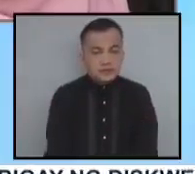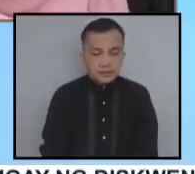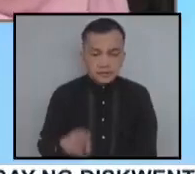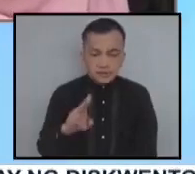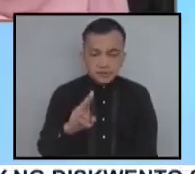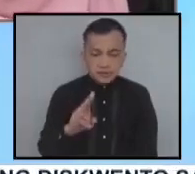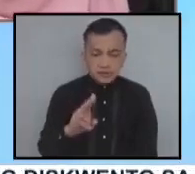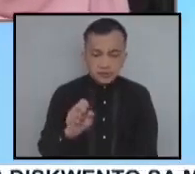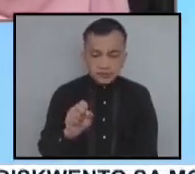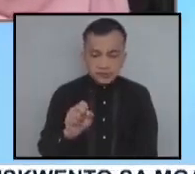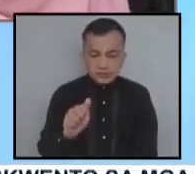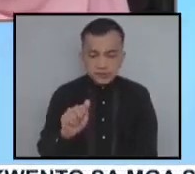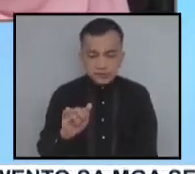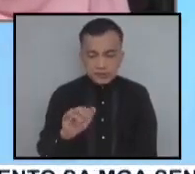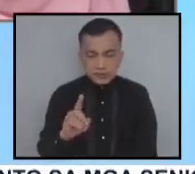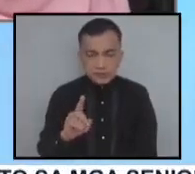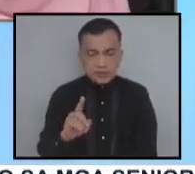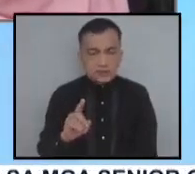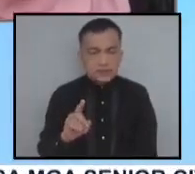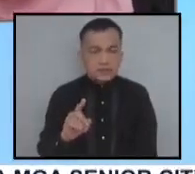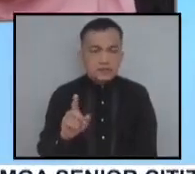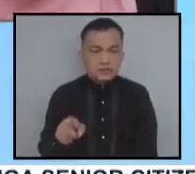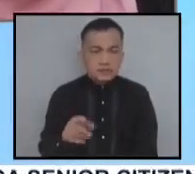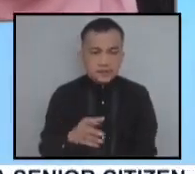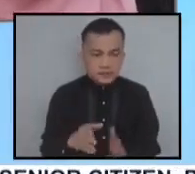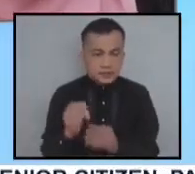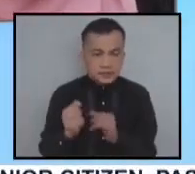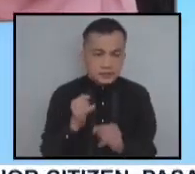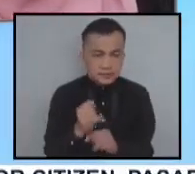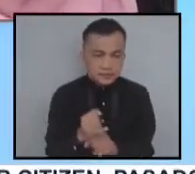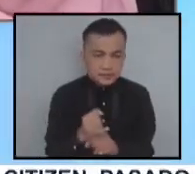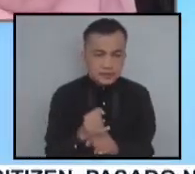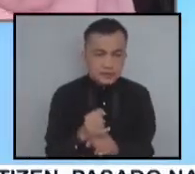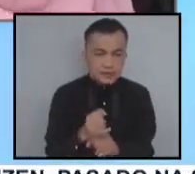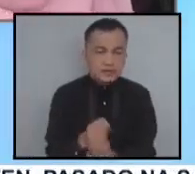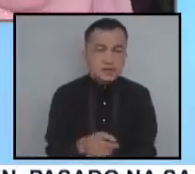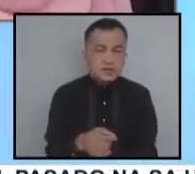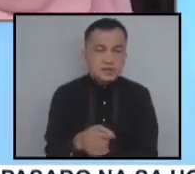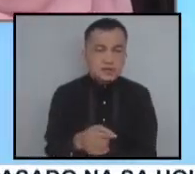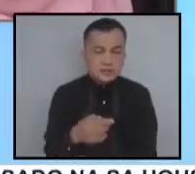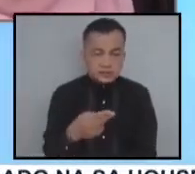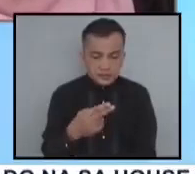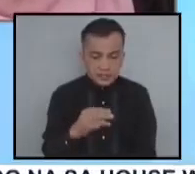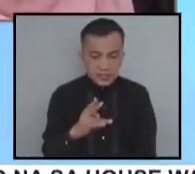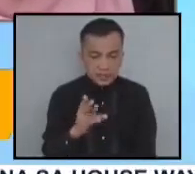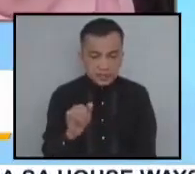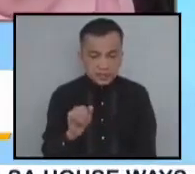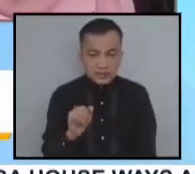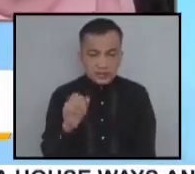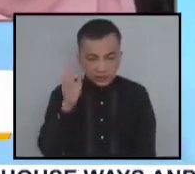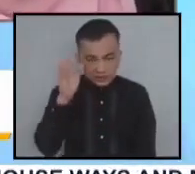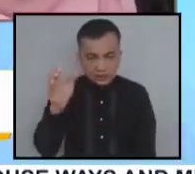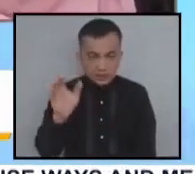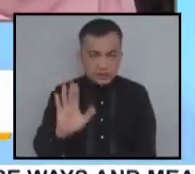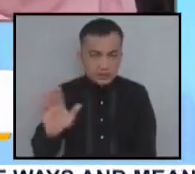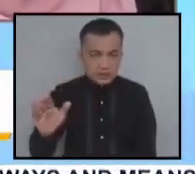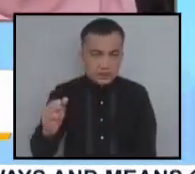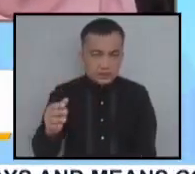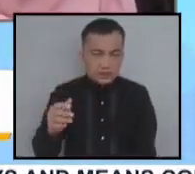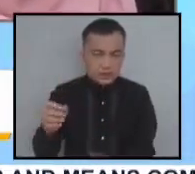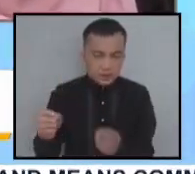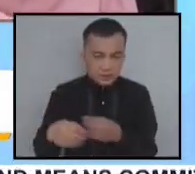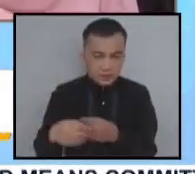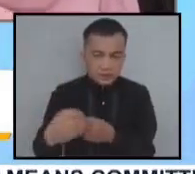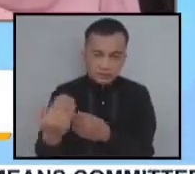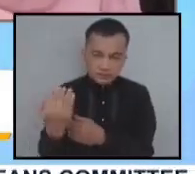USAID, Plan International, sa Hubby Council po, nag-reach out po sila sa office din po nila,